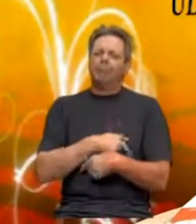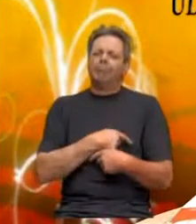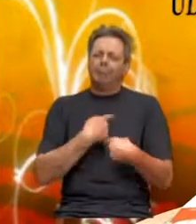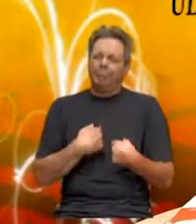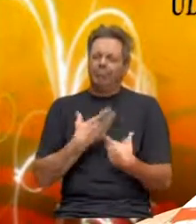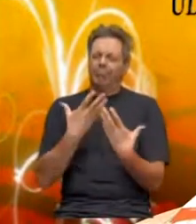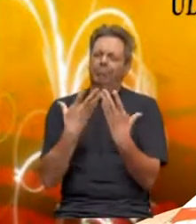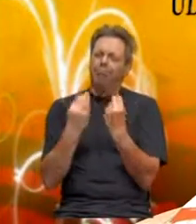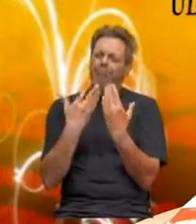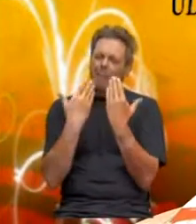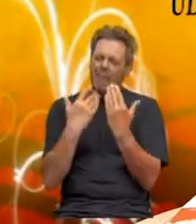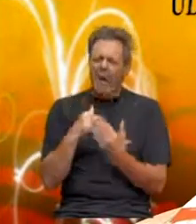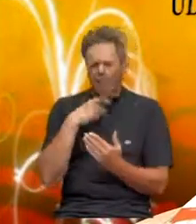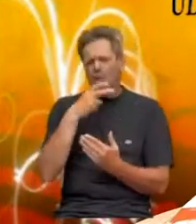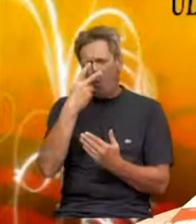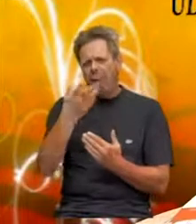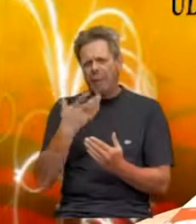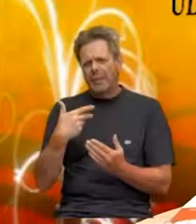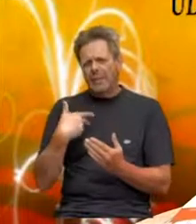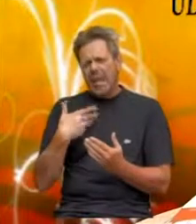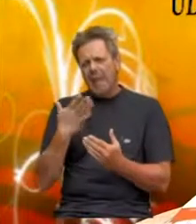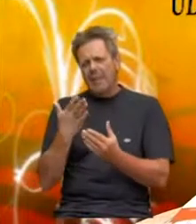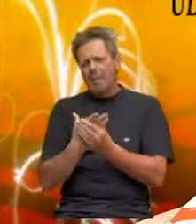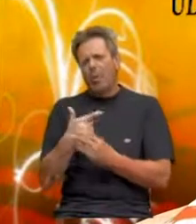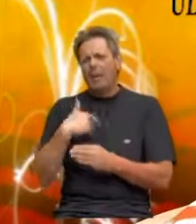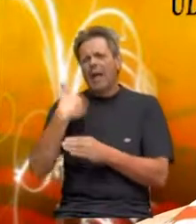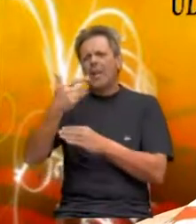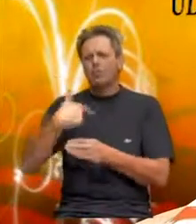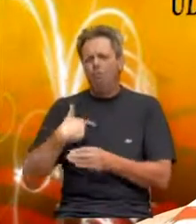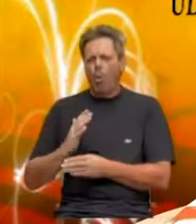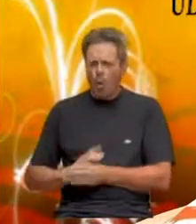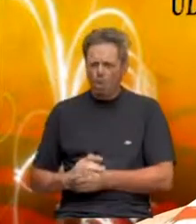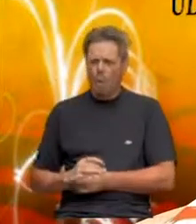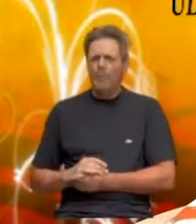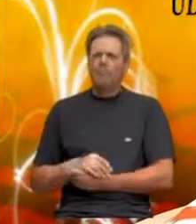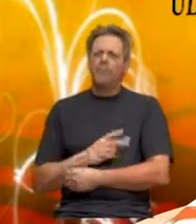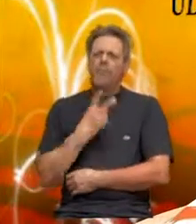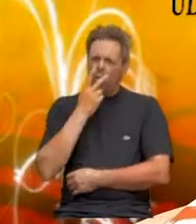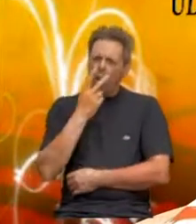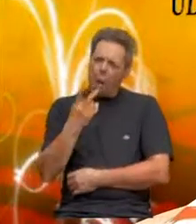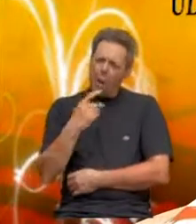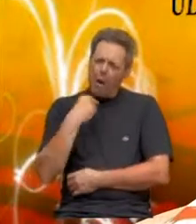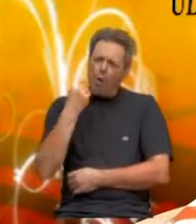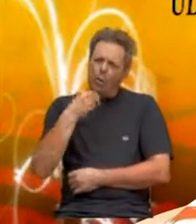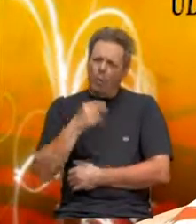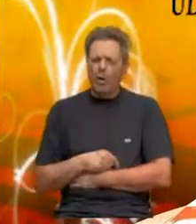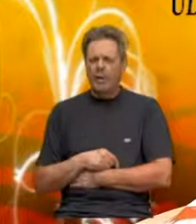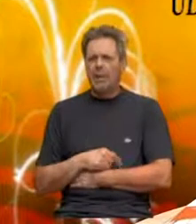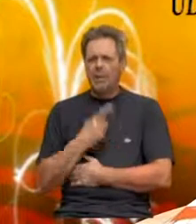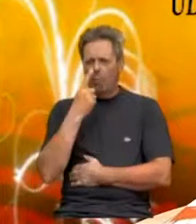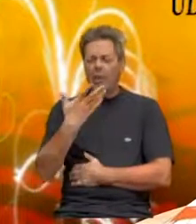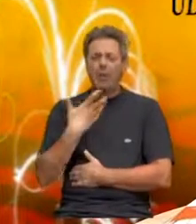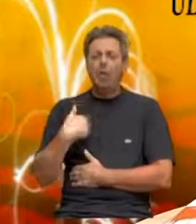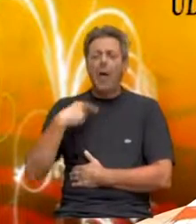ćemo pogledati jedan prilog za kasniju moju gošću, jer ćemo govoriti malo da vidimo šta naši ljudi uopće znadu na